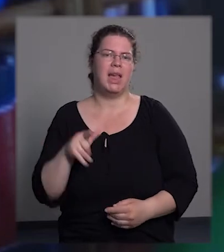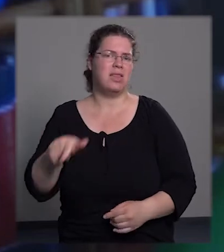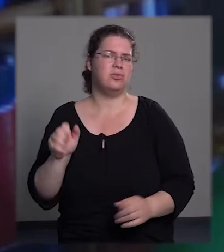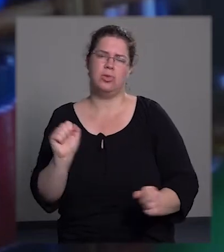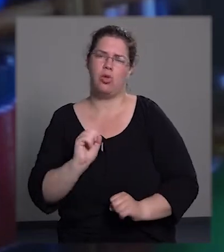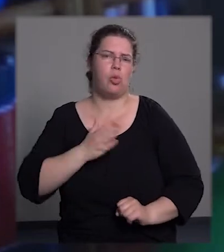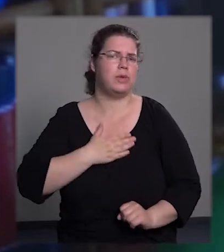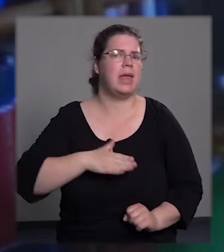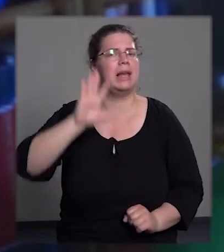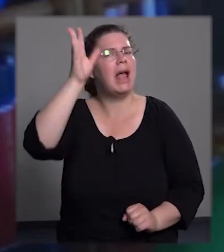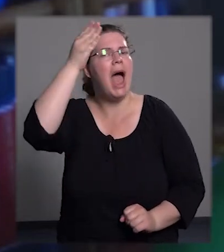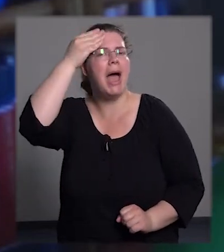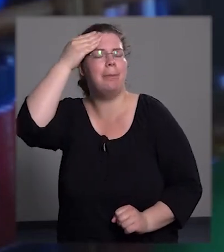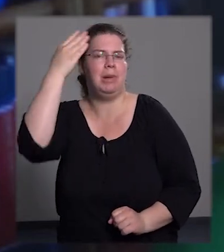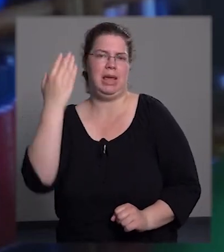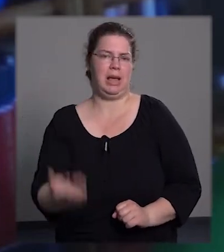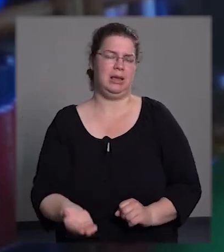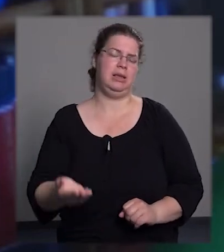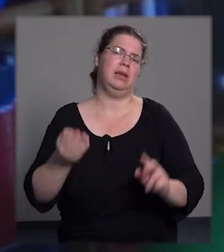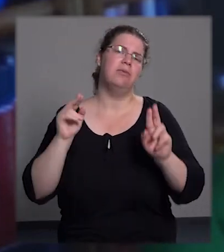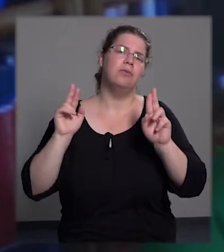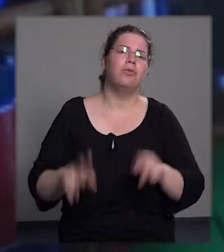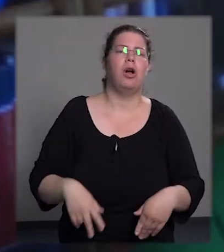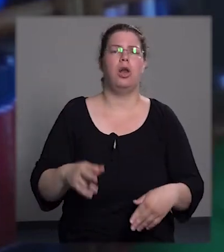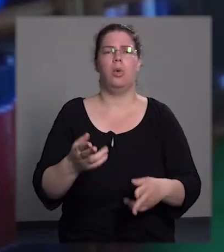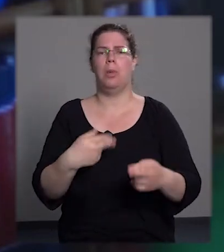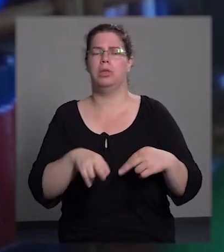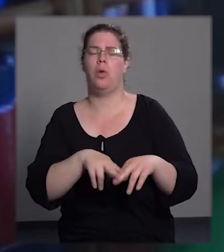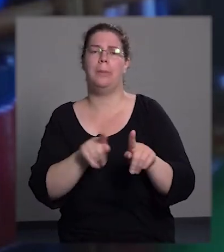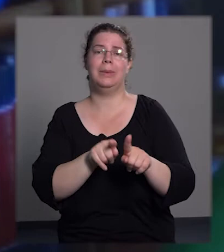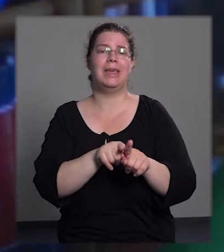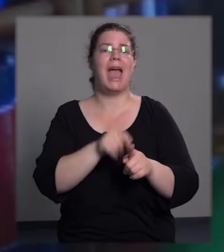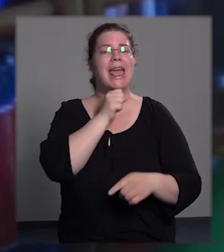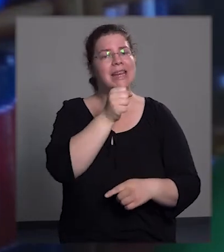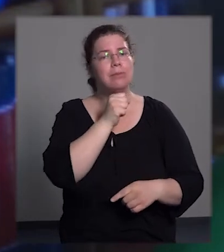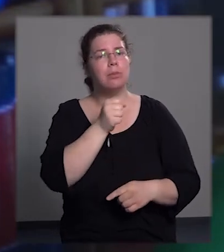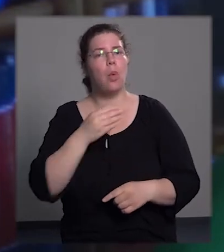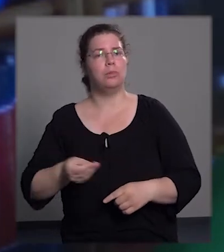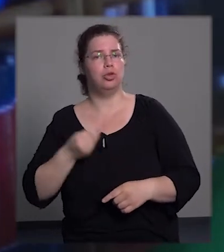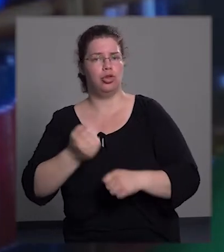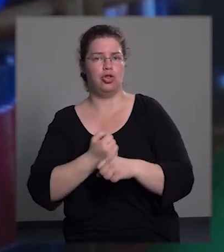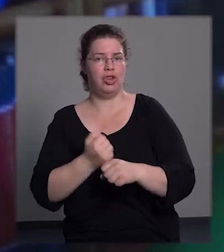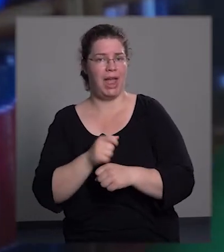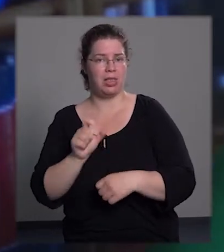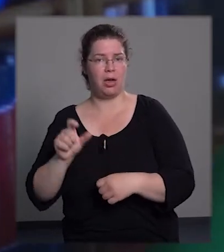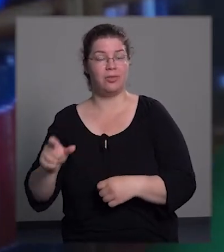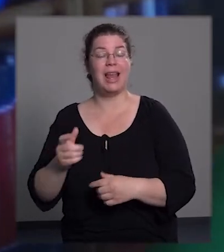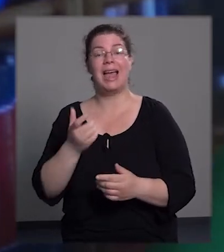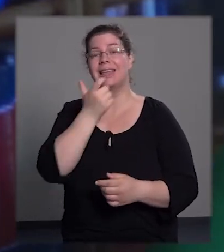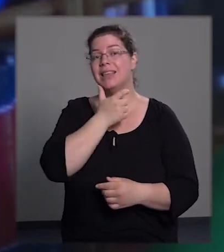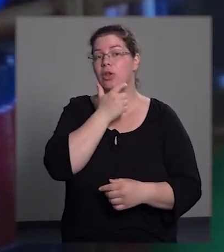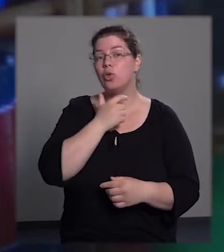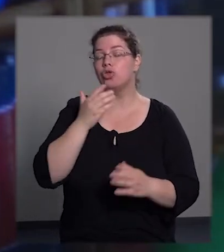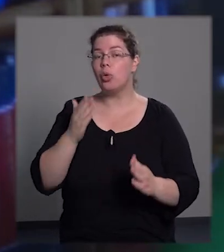szeretett emlékezni. Tehát tényleg több ilyen riportműsort csináltak vele már idős korában,